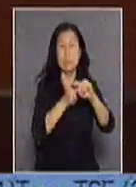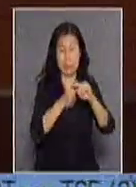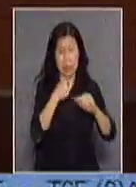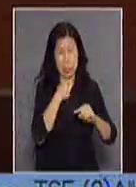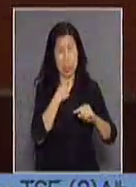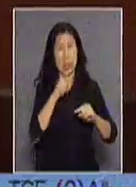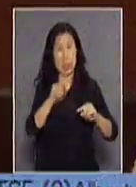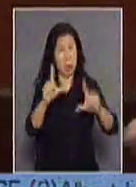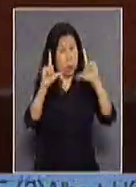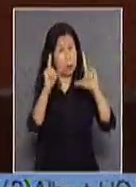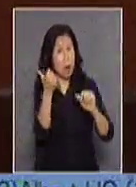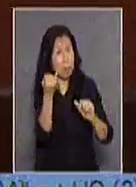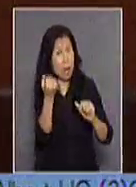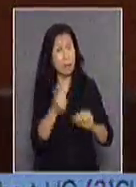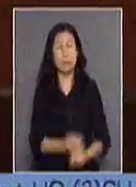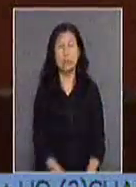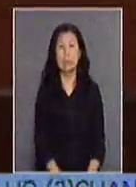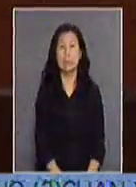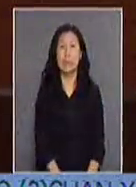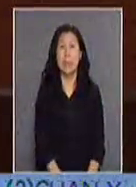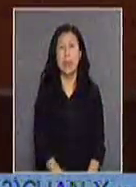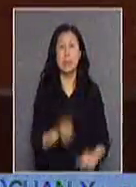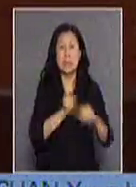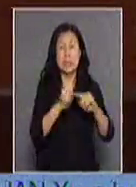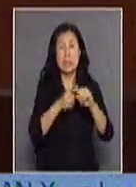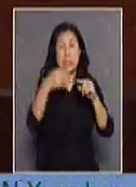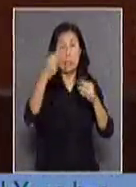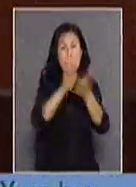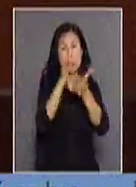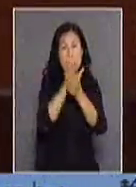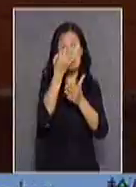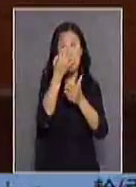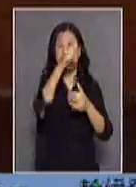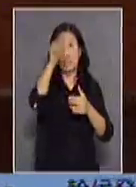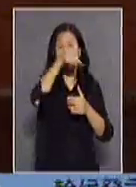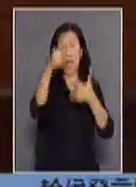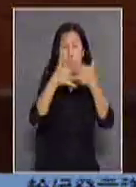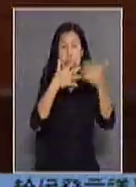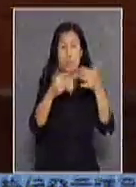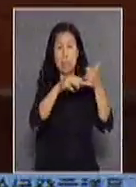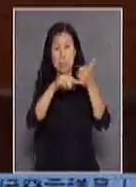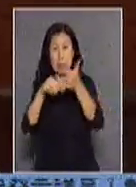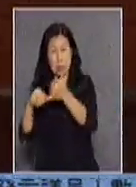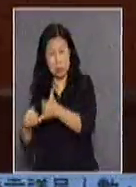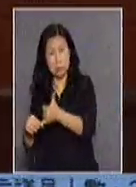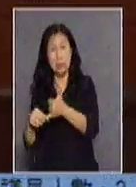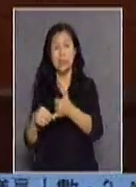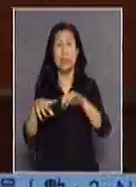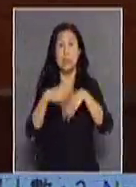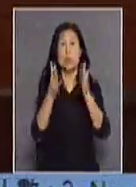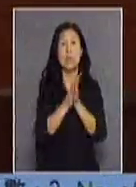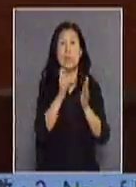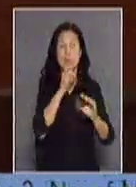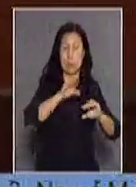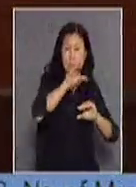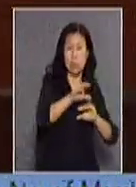所回應呢？擾攘了三年的大事拖延到一些已經投資了數以